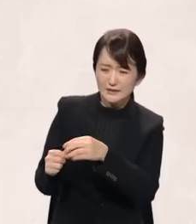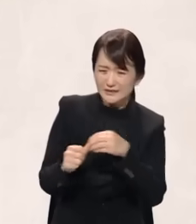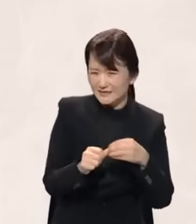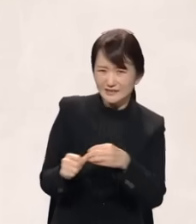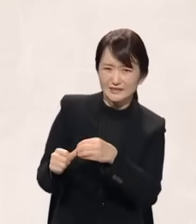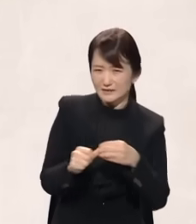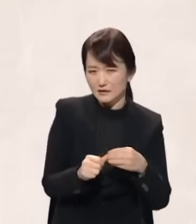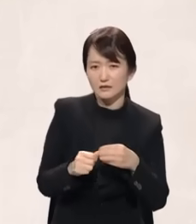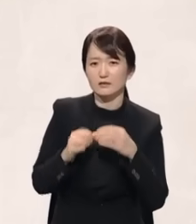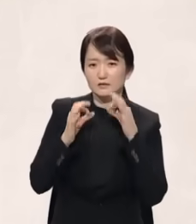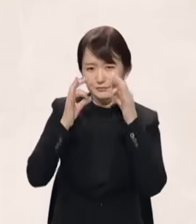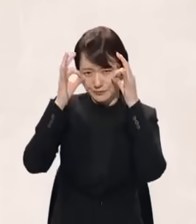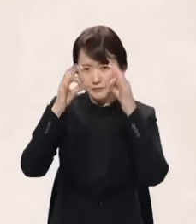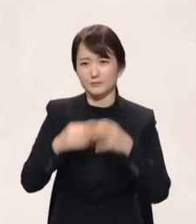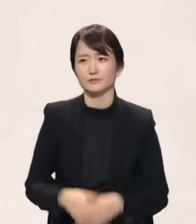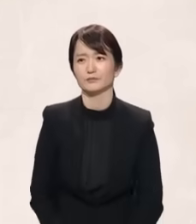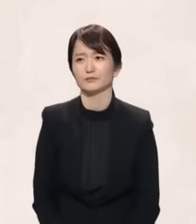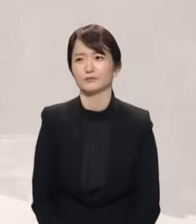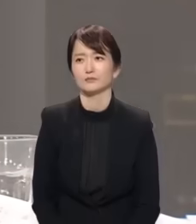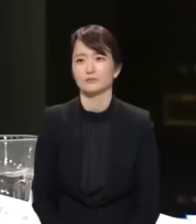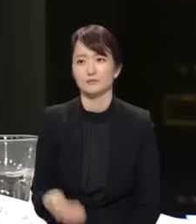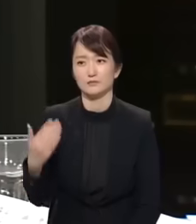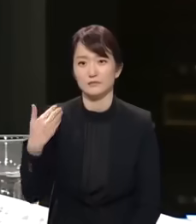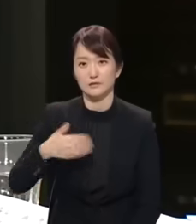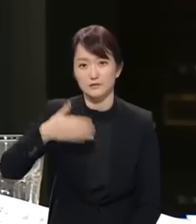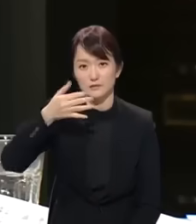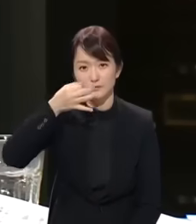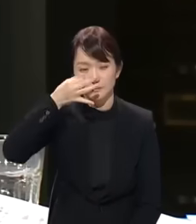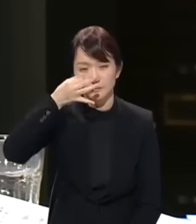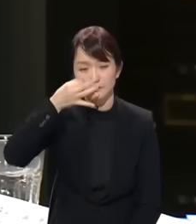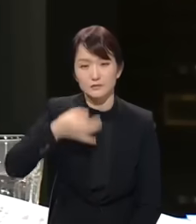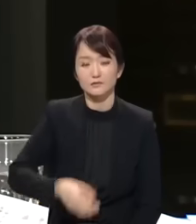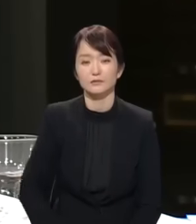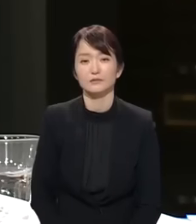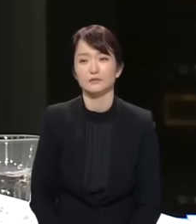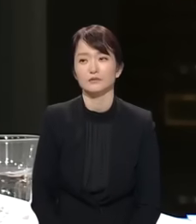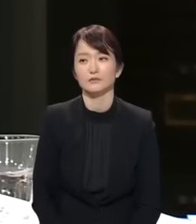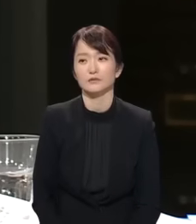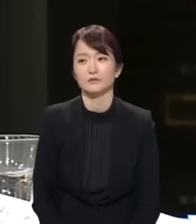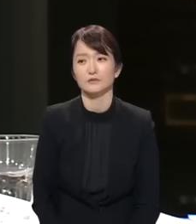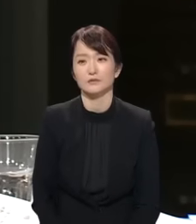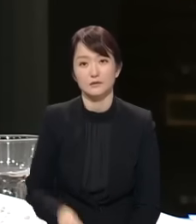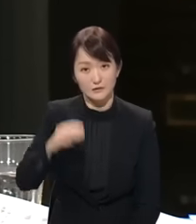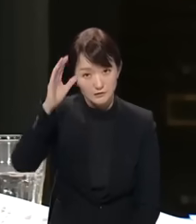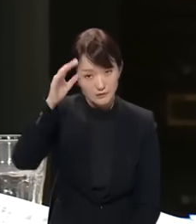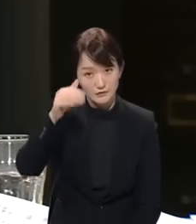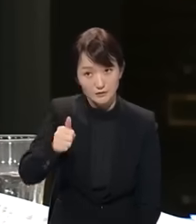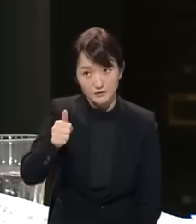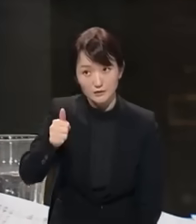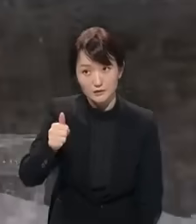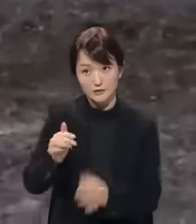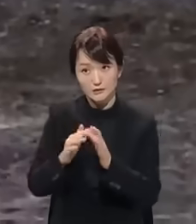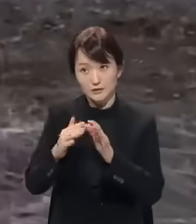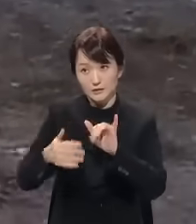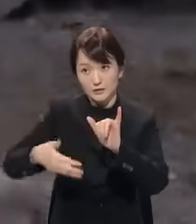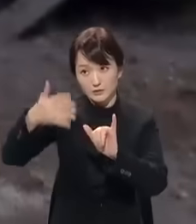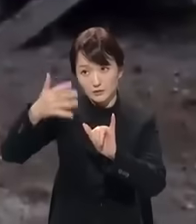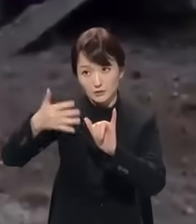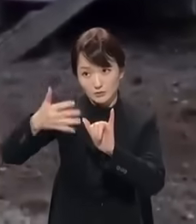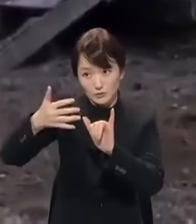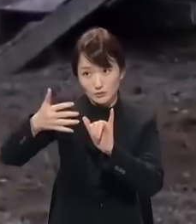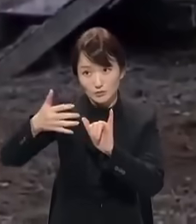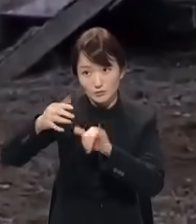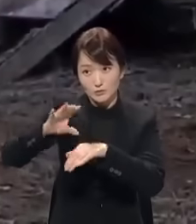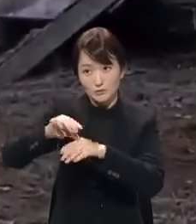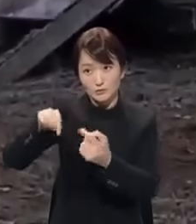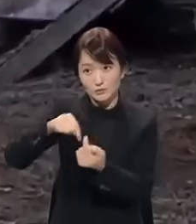노력을 했다, 이렇게 전했습니다. 아까 그 영상 잠깐만 다시 보여줄 수 있어요? 그러니까 그 견주가 어떤 유튜브 채널을 운영을 하더라고요.